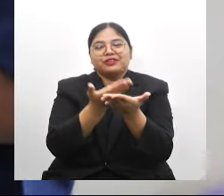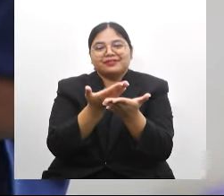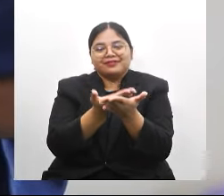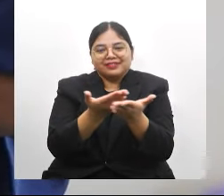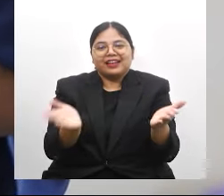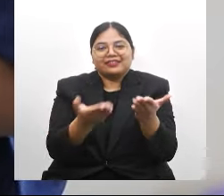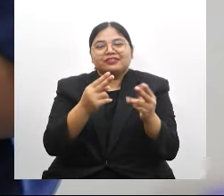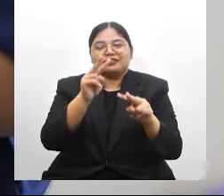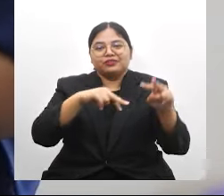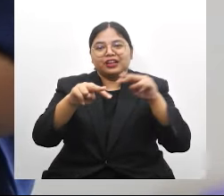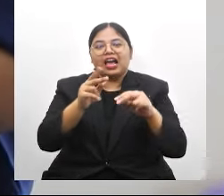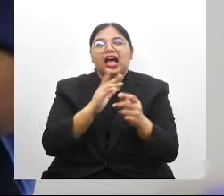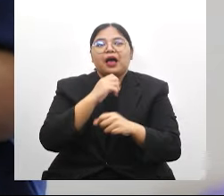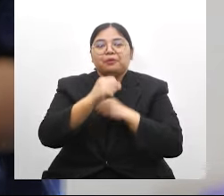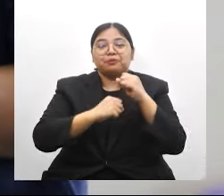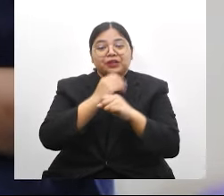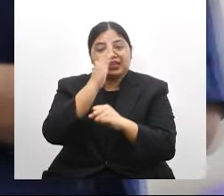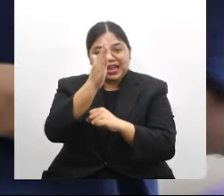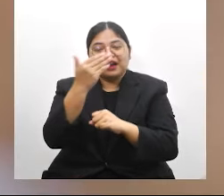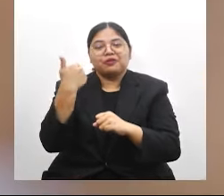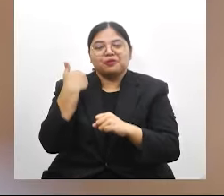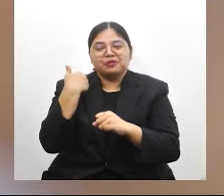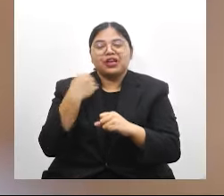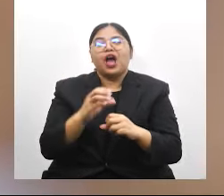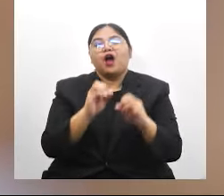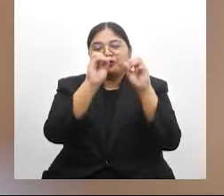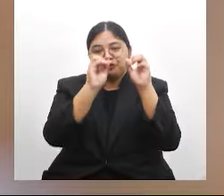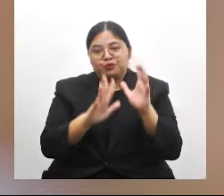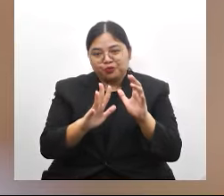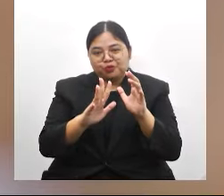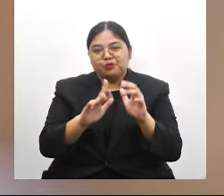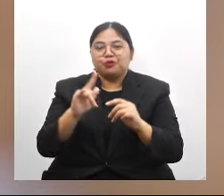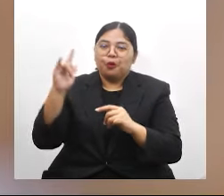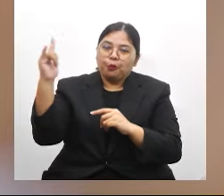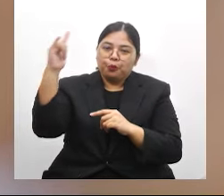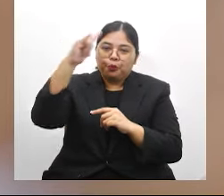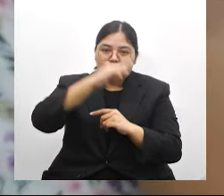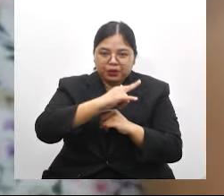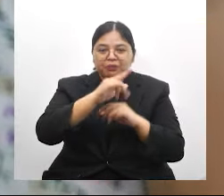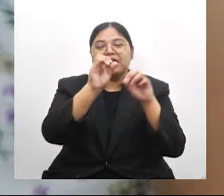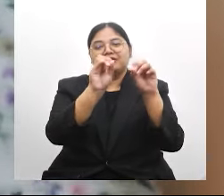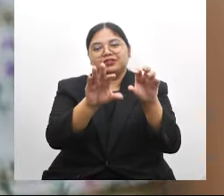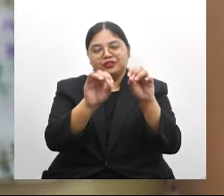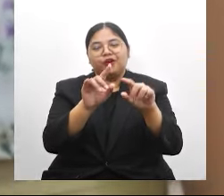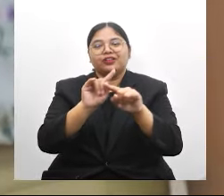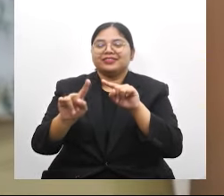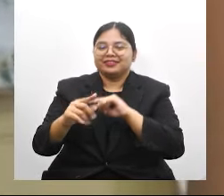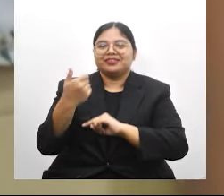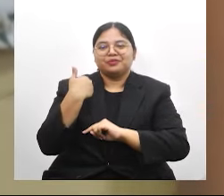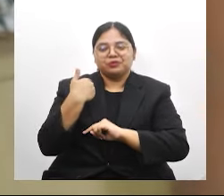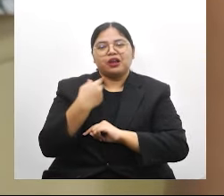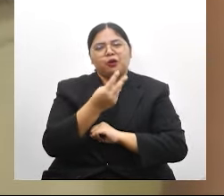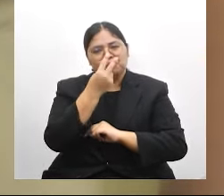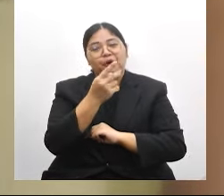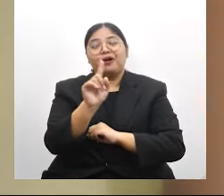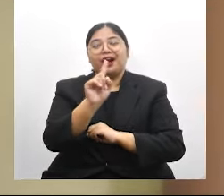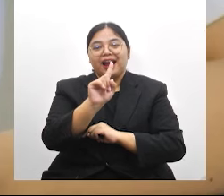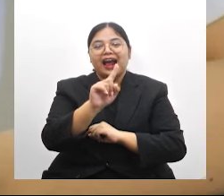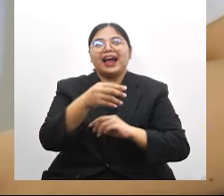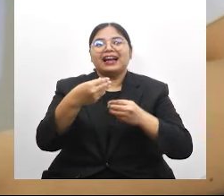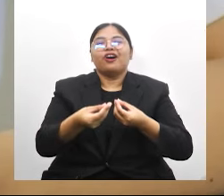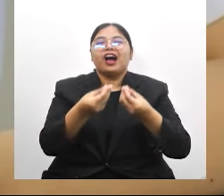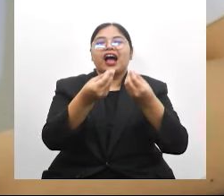นะคะเราก็จะมีครูต่างชาตินะคะมาให้ความรู้กับนักเรียนตลอดทั้งปีนะคะซึ่งซึมองว่าในตรงเนี้ยค่ะเราก็แบ่งปันให้กับโรงเรียนใน